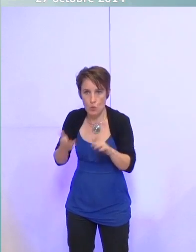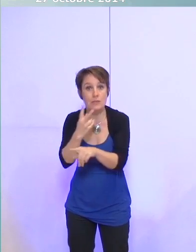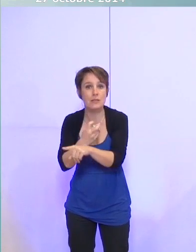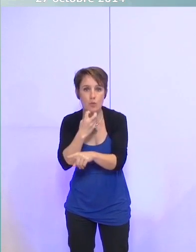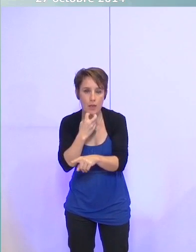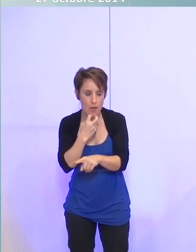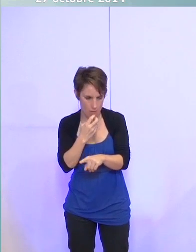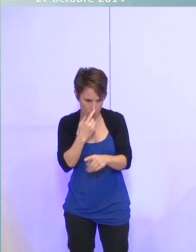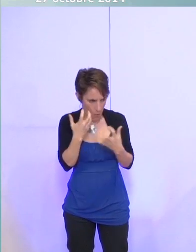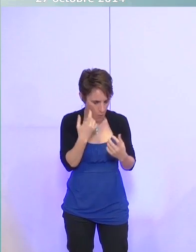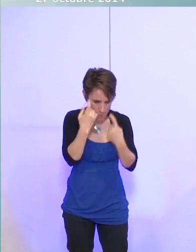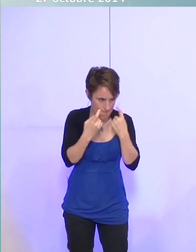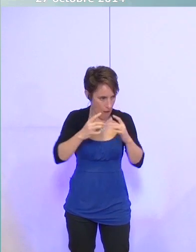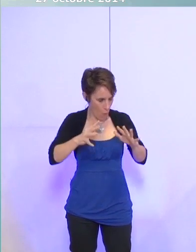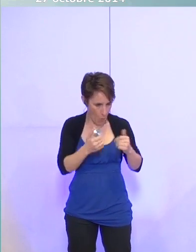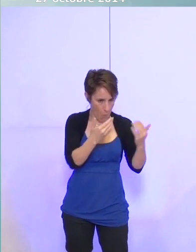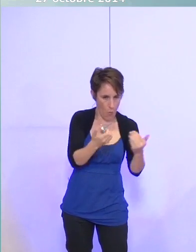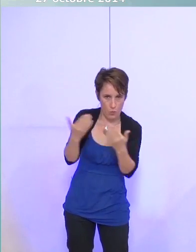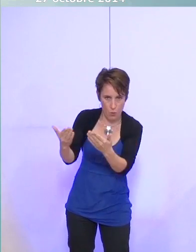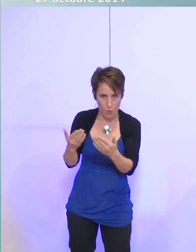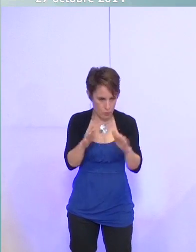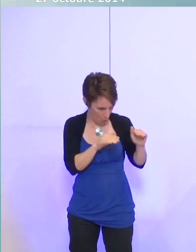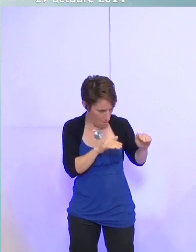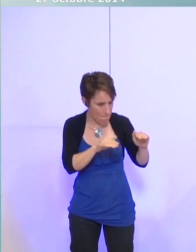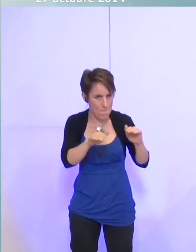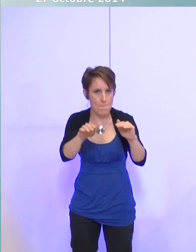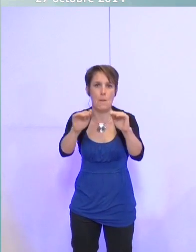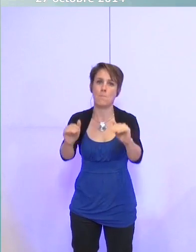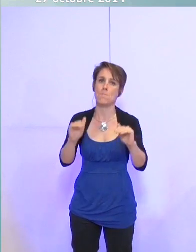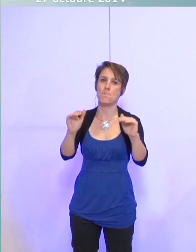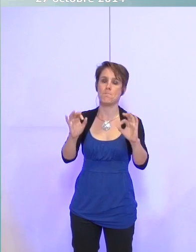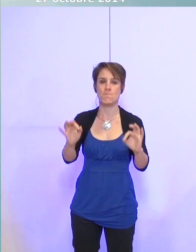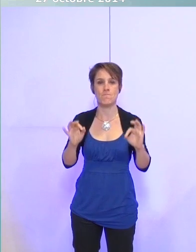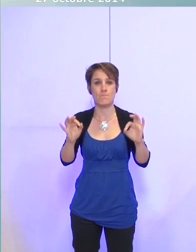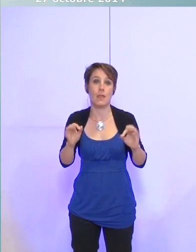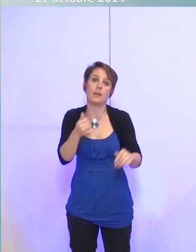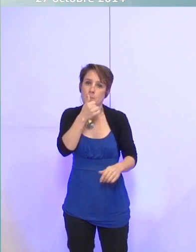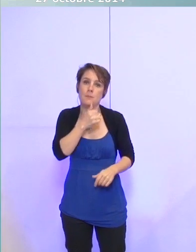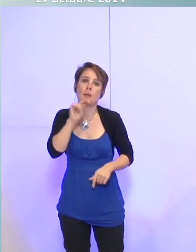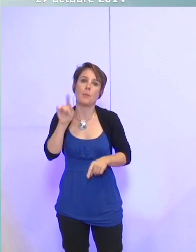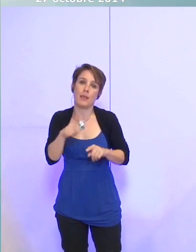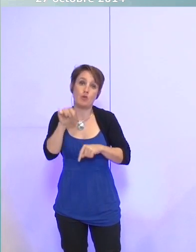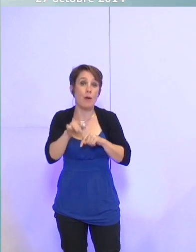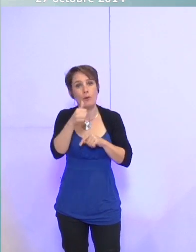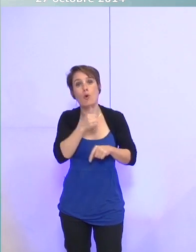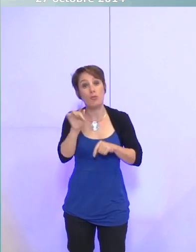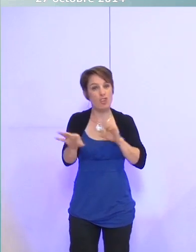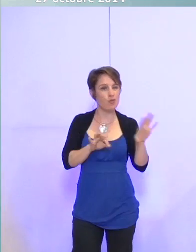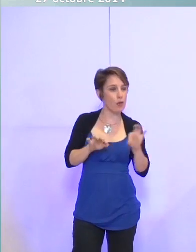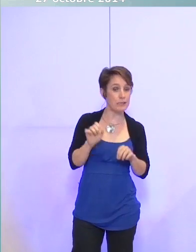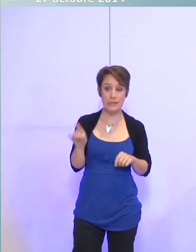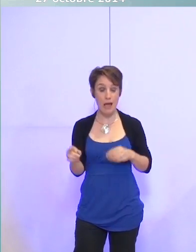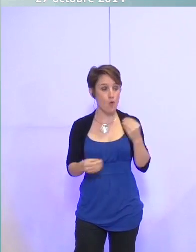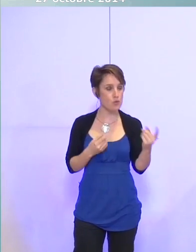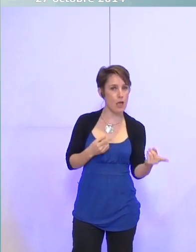puisse perdurer dans des conditions aussi dignes que possible. Des choix devront être faits, ils seront faits en toute connaissance de cause.